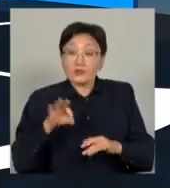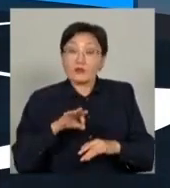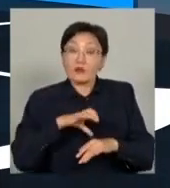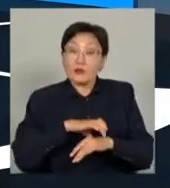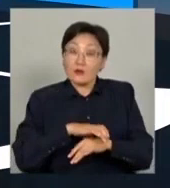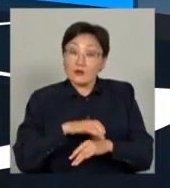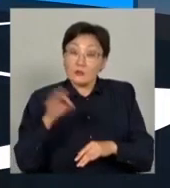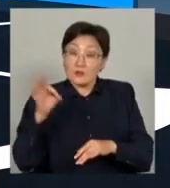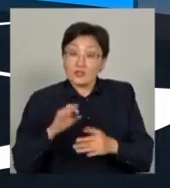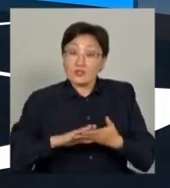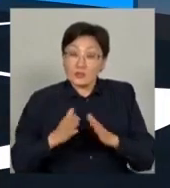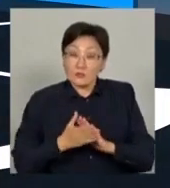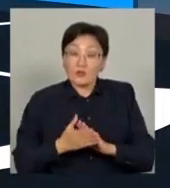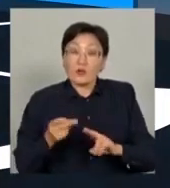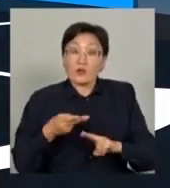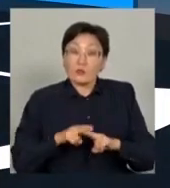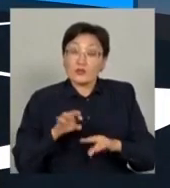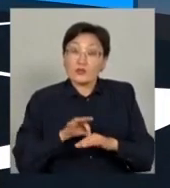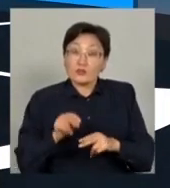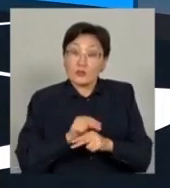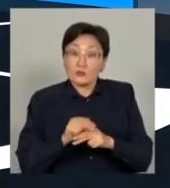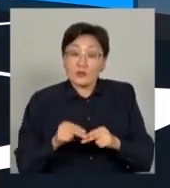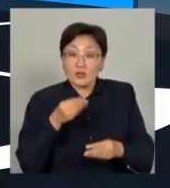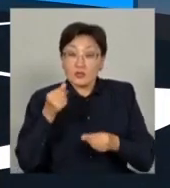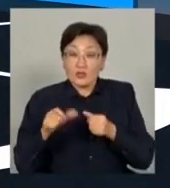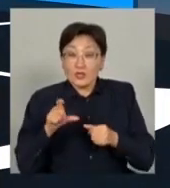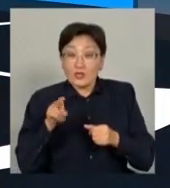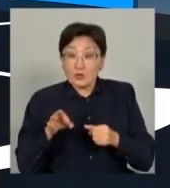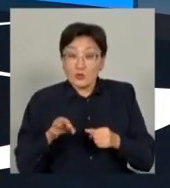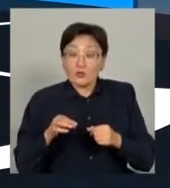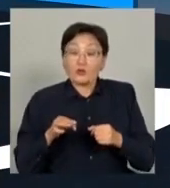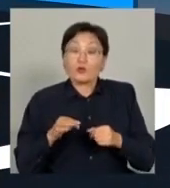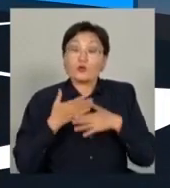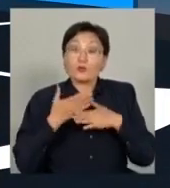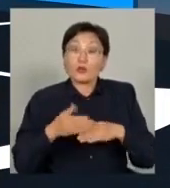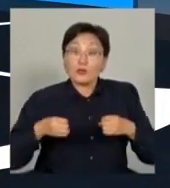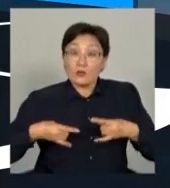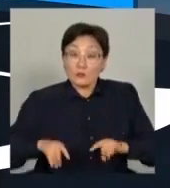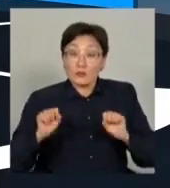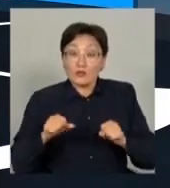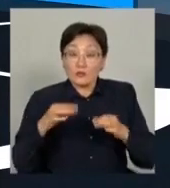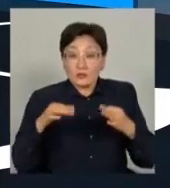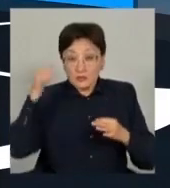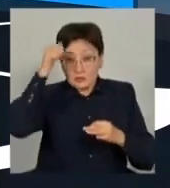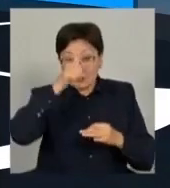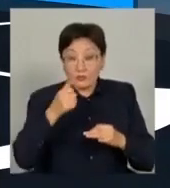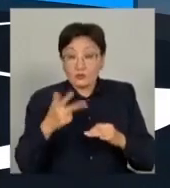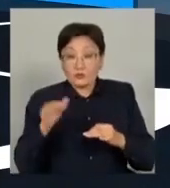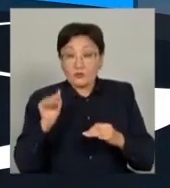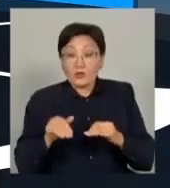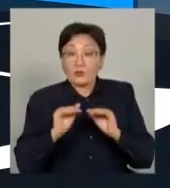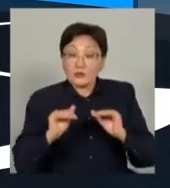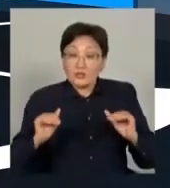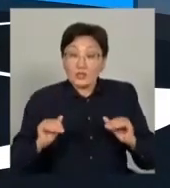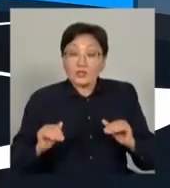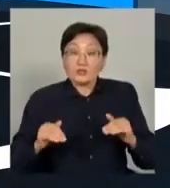бұл науқастар диагнозды жеңіп, жасанды ұрықтандыру технологияларының көмегімен ғана балалы бола алады. Тәуелсіздік жылдарында елімізде 30 мыңға жуық